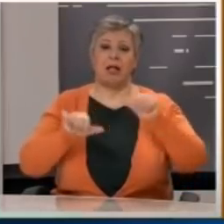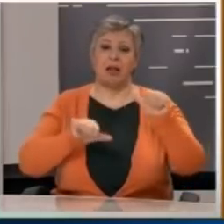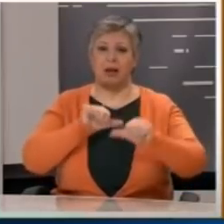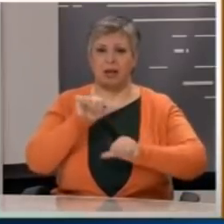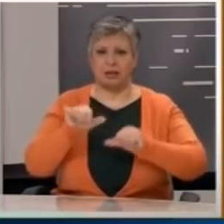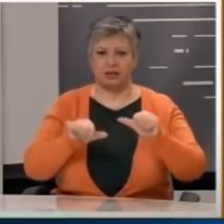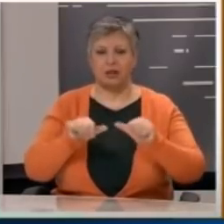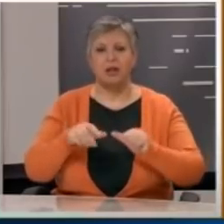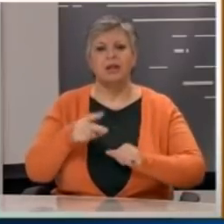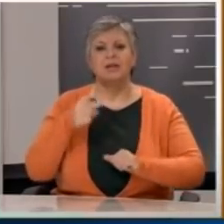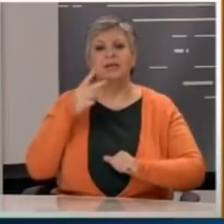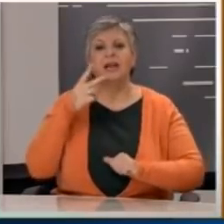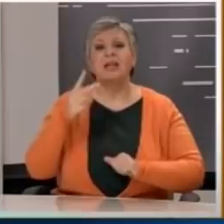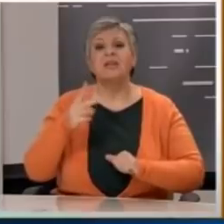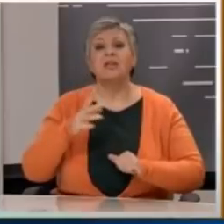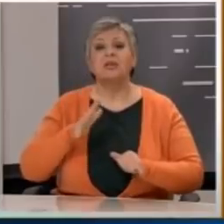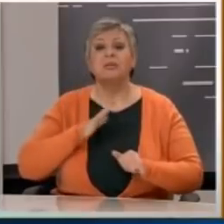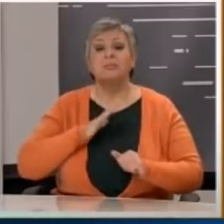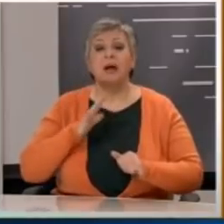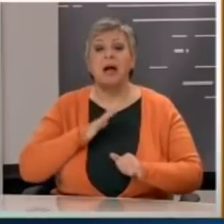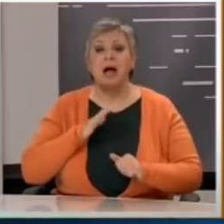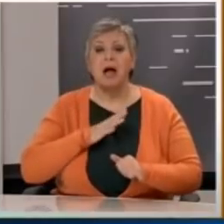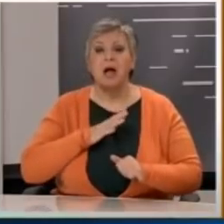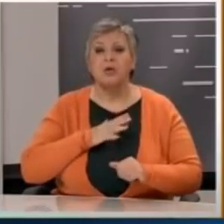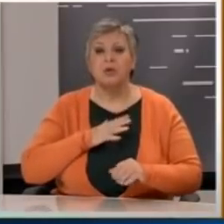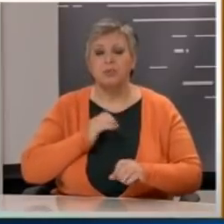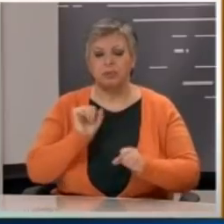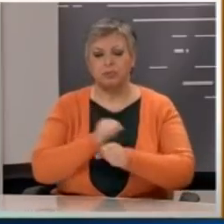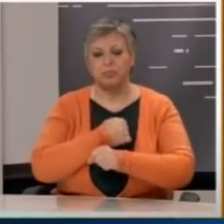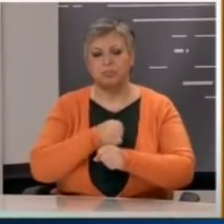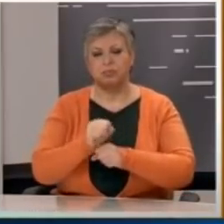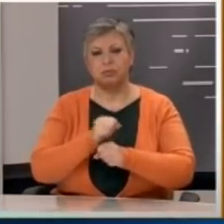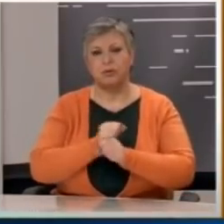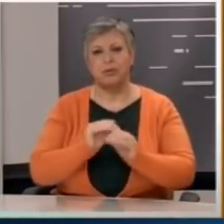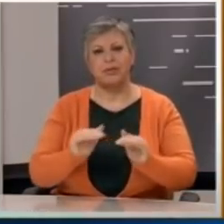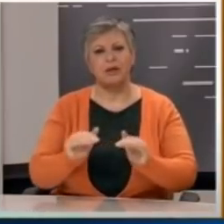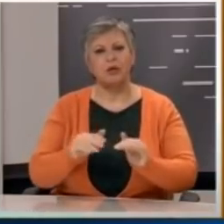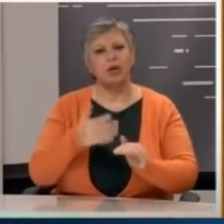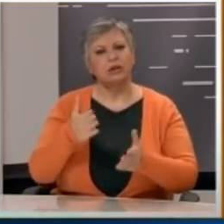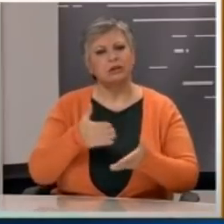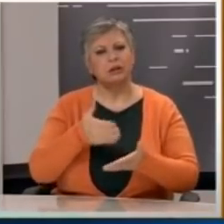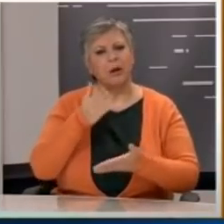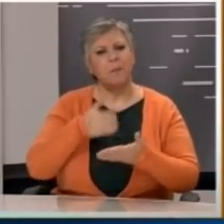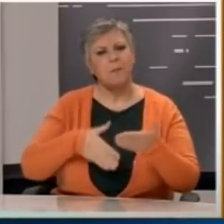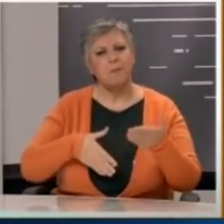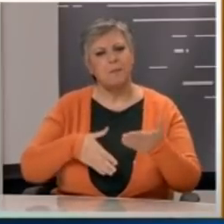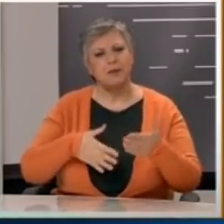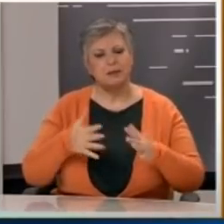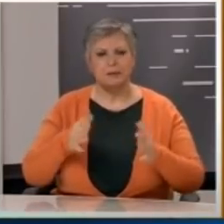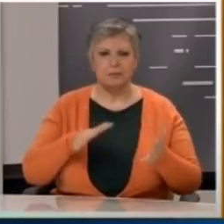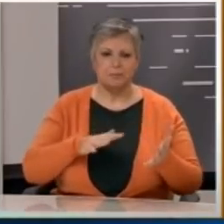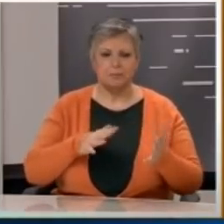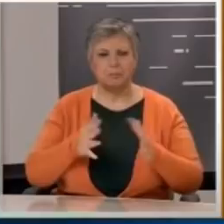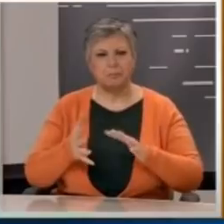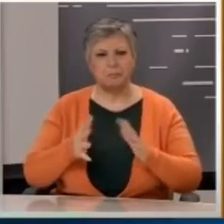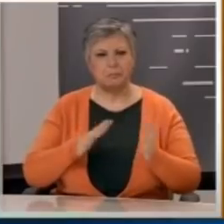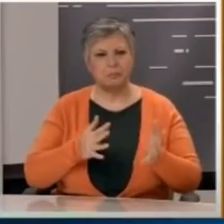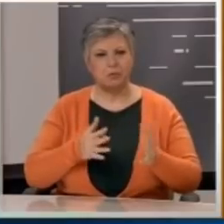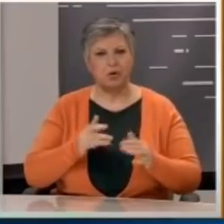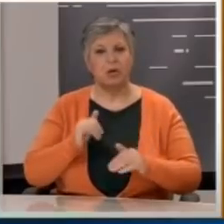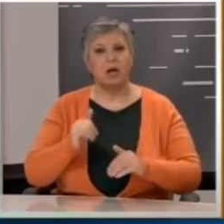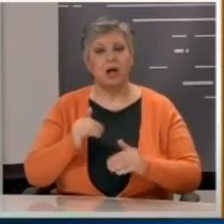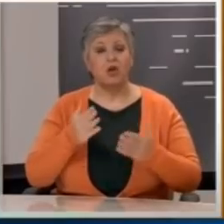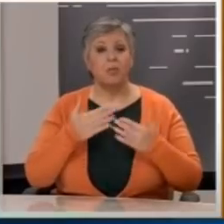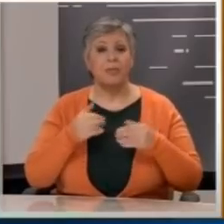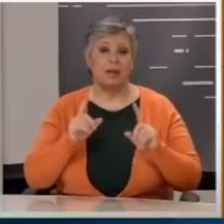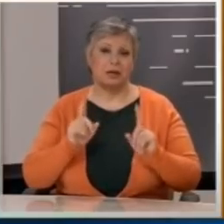ότι θα έχει μεγάλες απώλειες, η Νέα Δημοκρατία είναι 50-50. Νομίζω ότι η